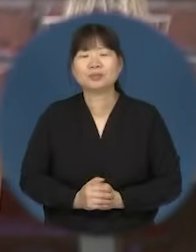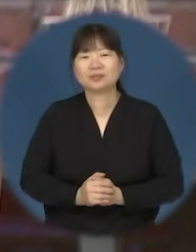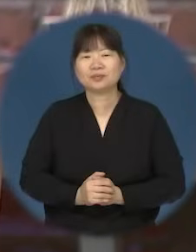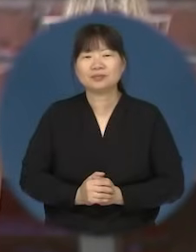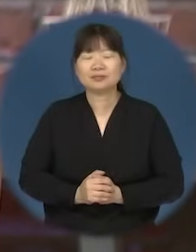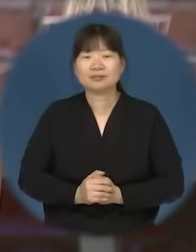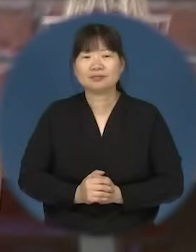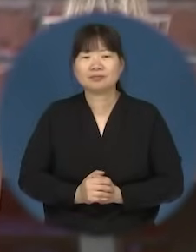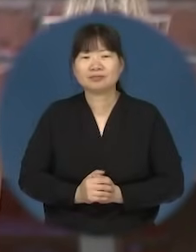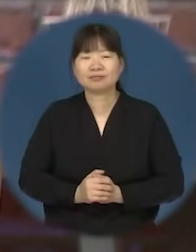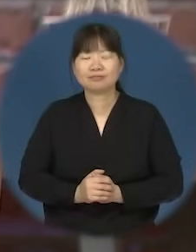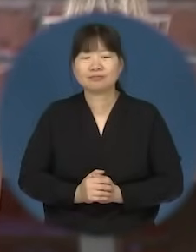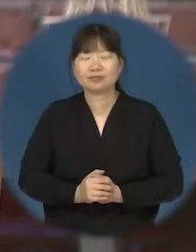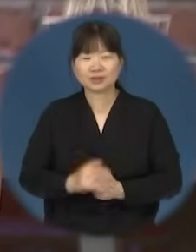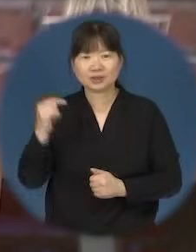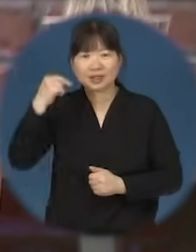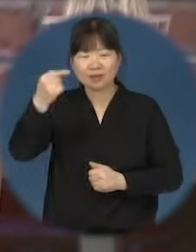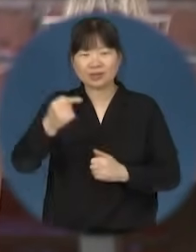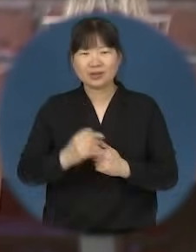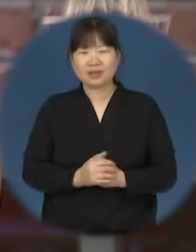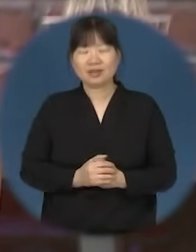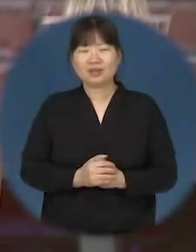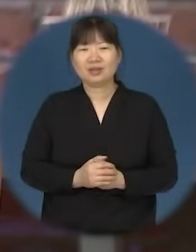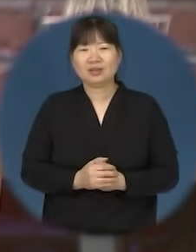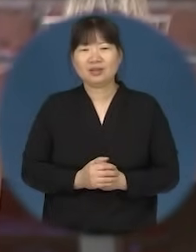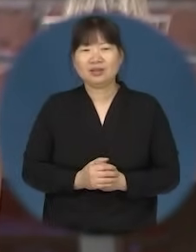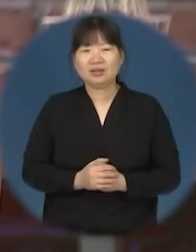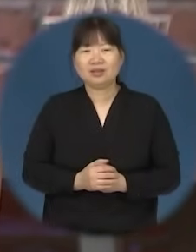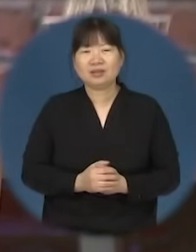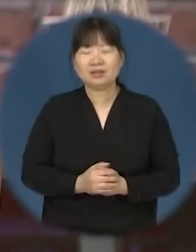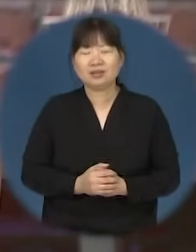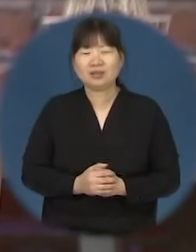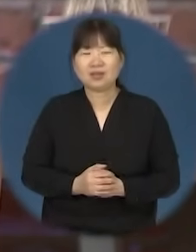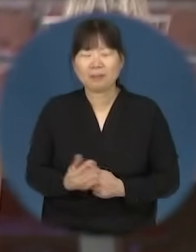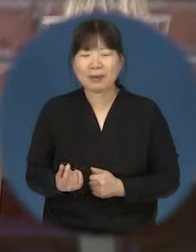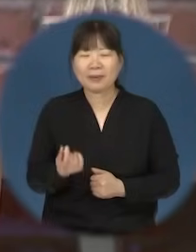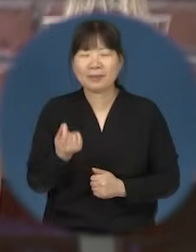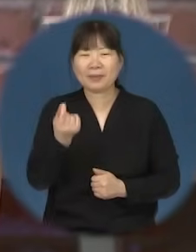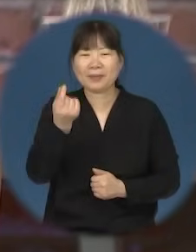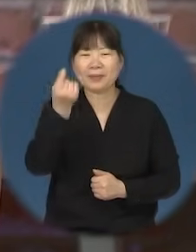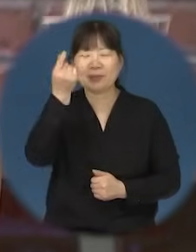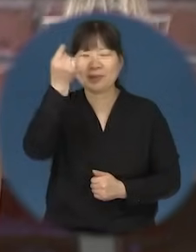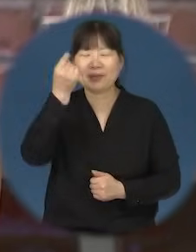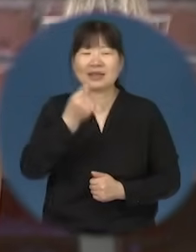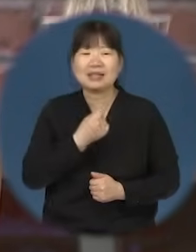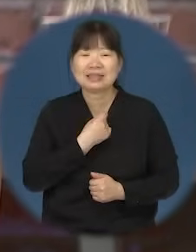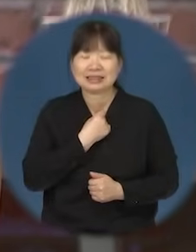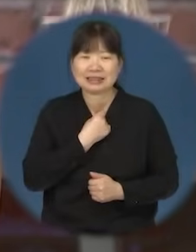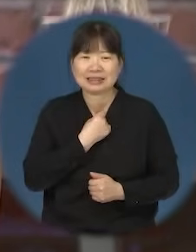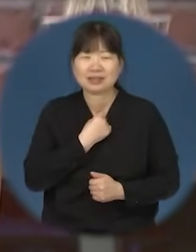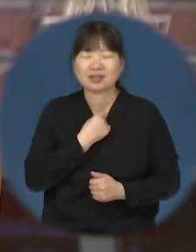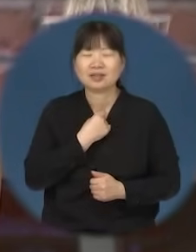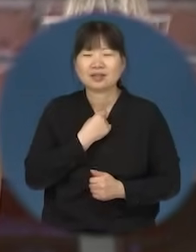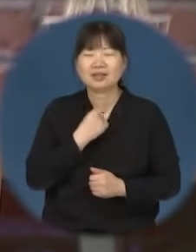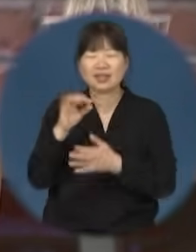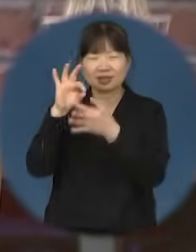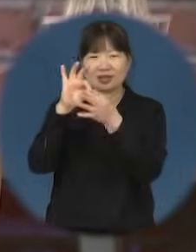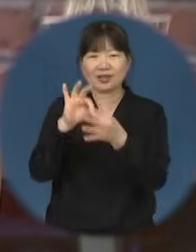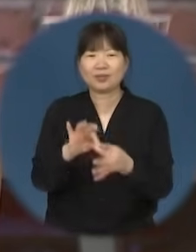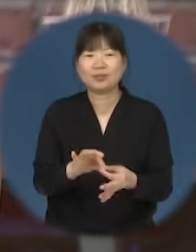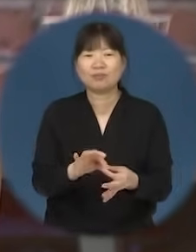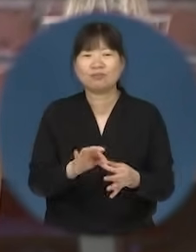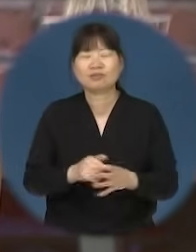시스템처럼. 그 다음에 이제 그 다음에 나온 것들은 좀 더 속도를 빠르게 하겠다, 확장성이 있겠다, 뭐 이런 것들이